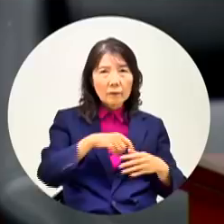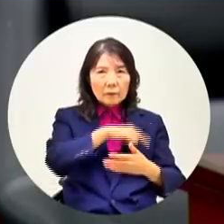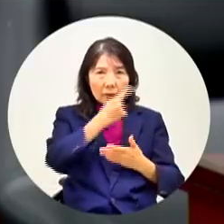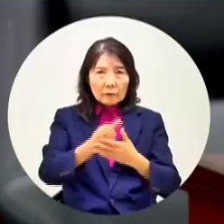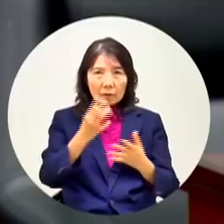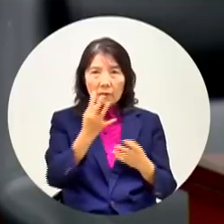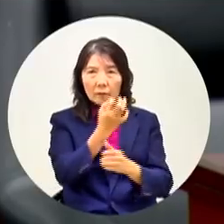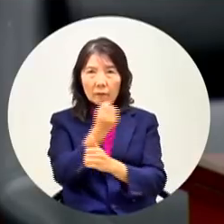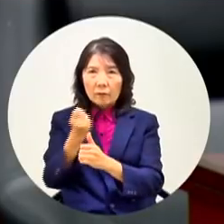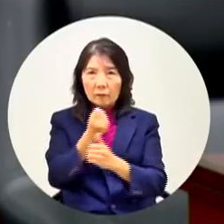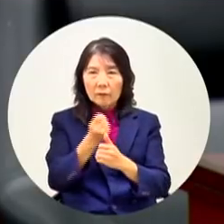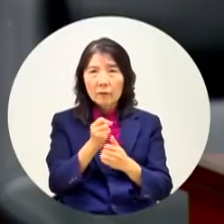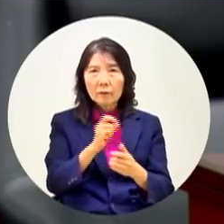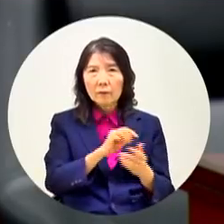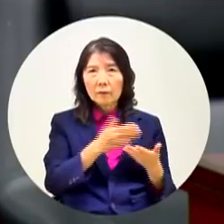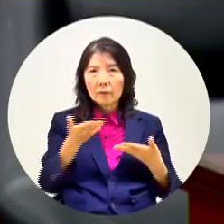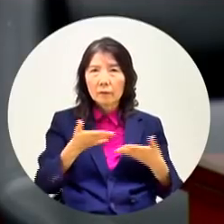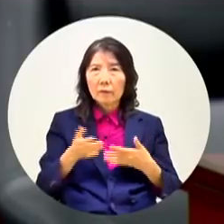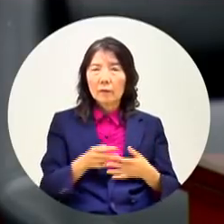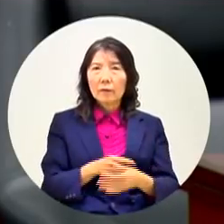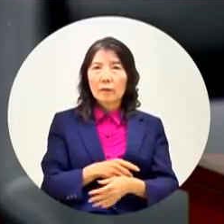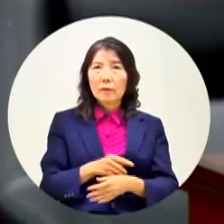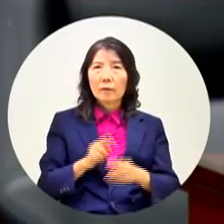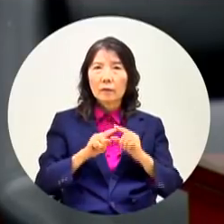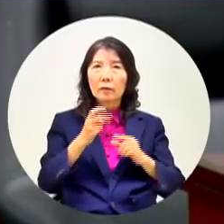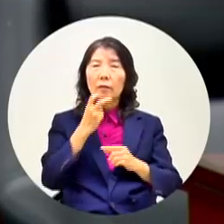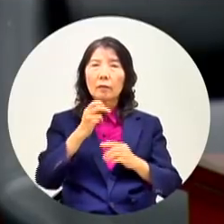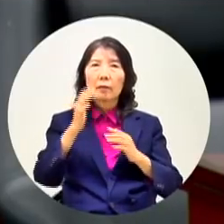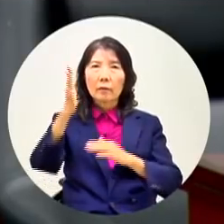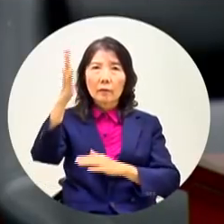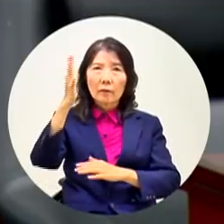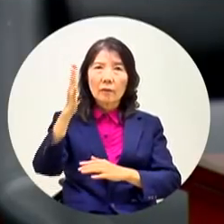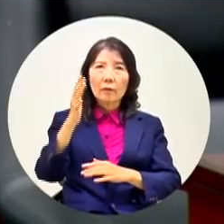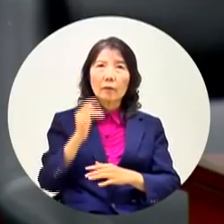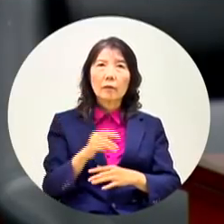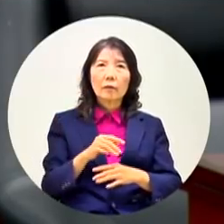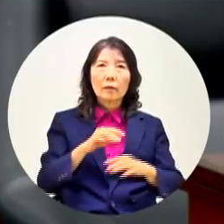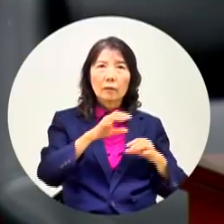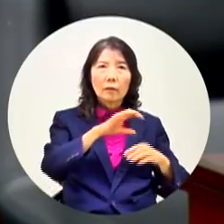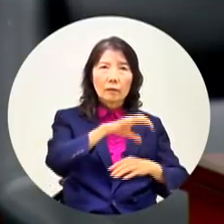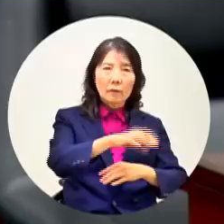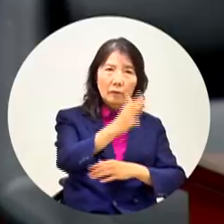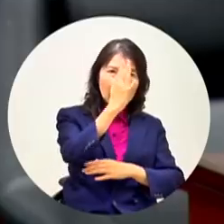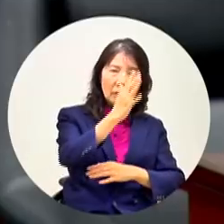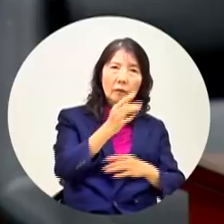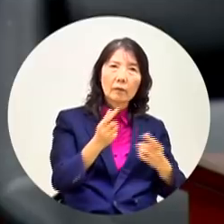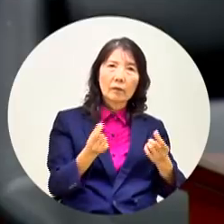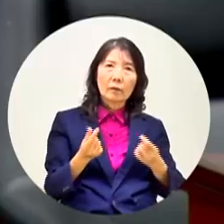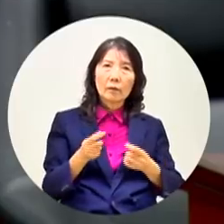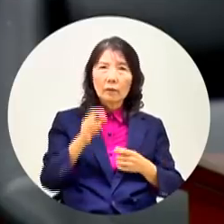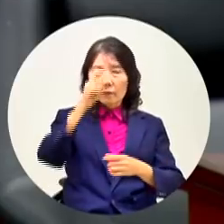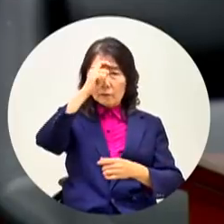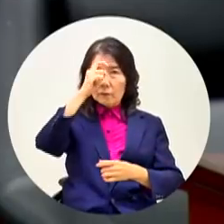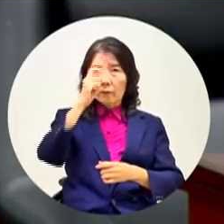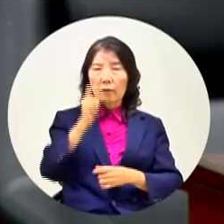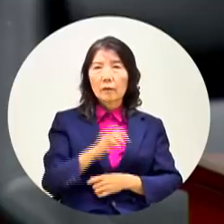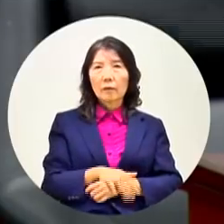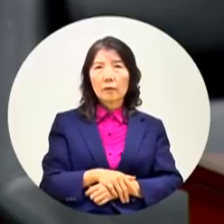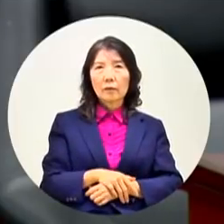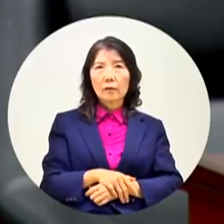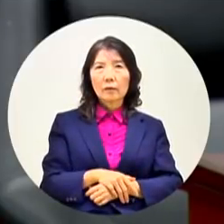我一直咧讲到这个啊，咱的中央政府，包括咱地方政府嘛，做基台啊，